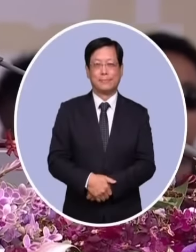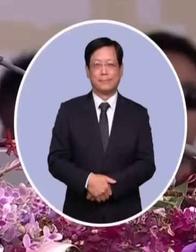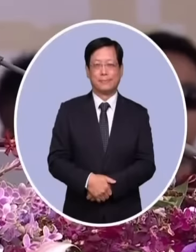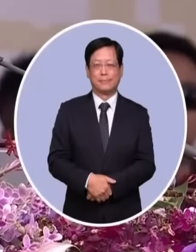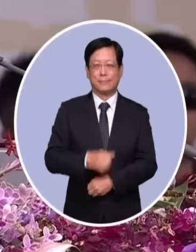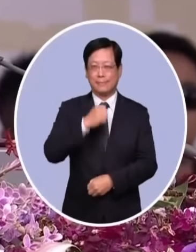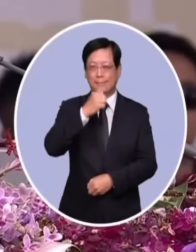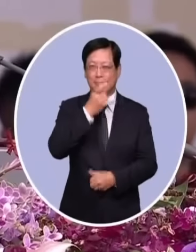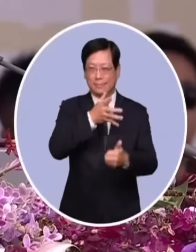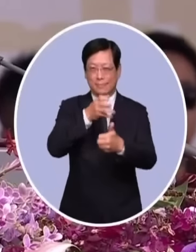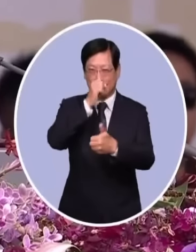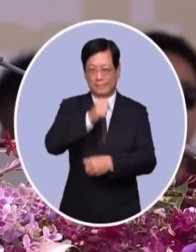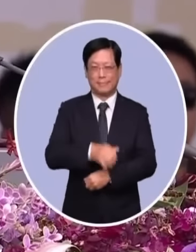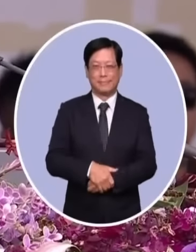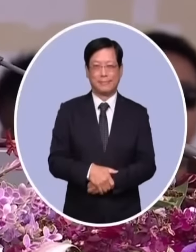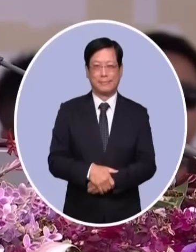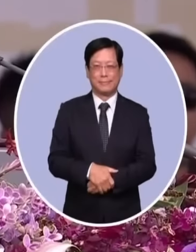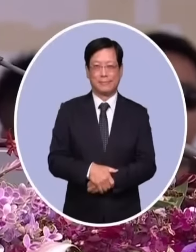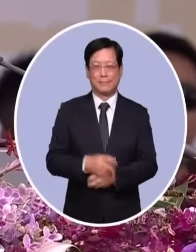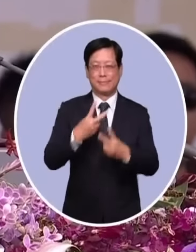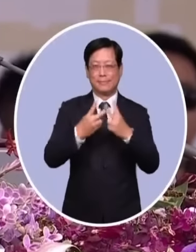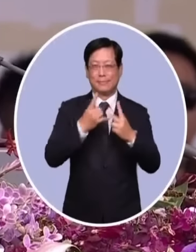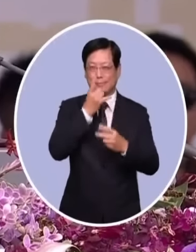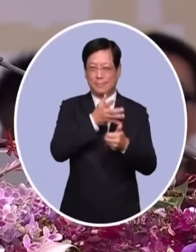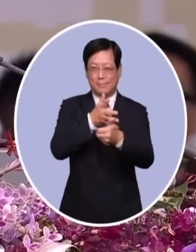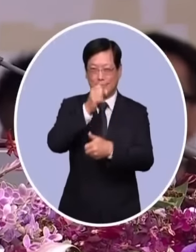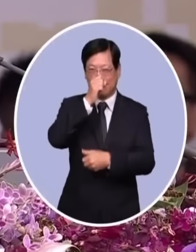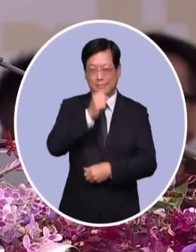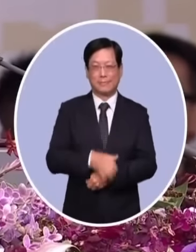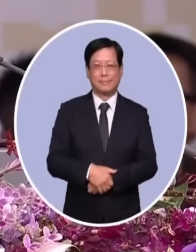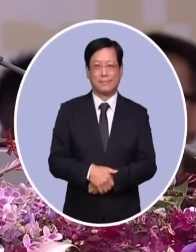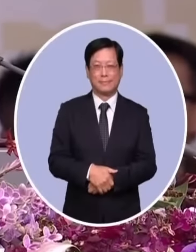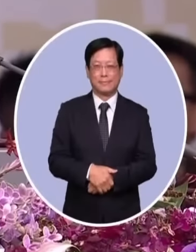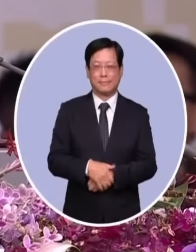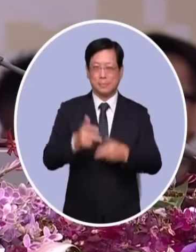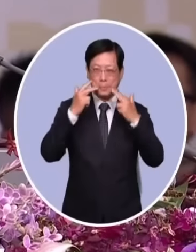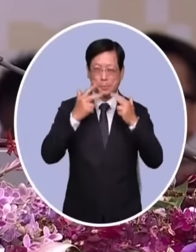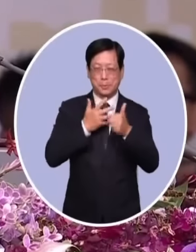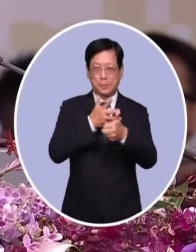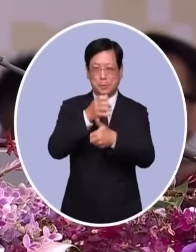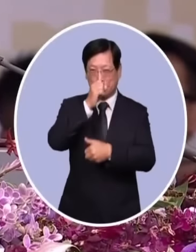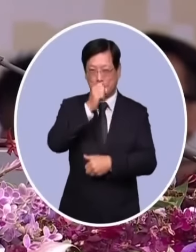好，大家好，来好，